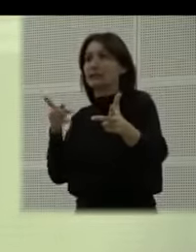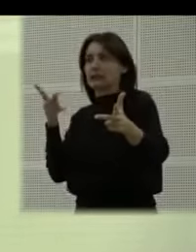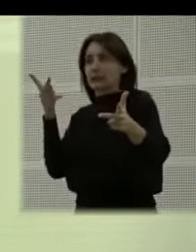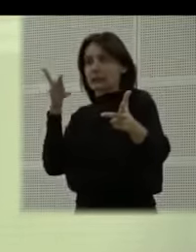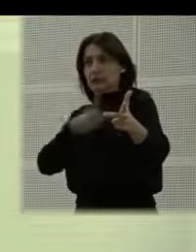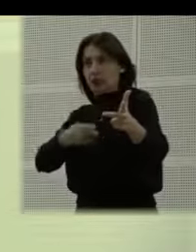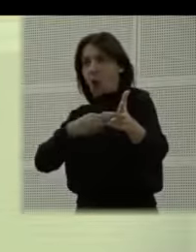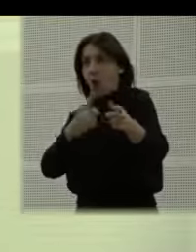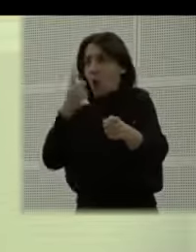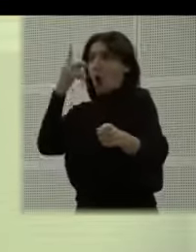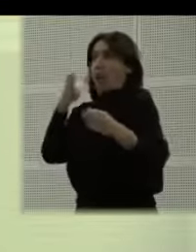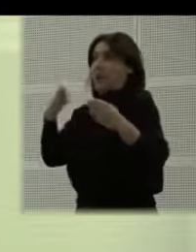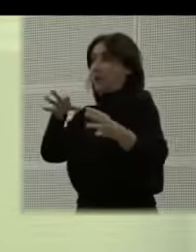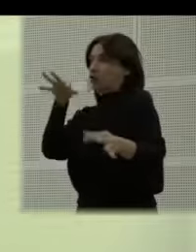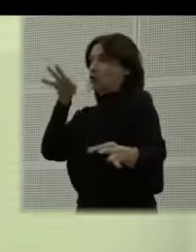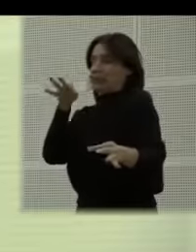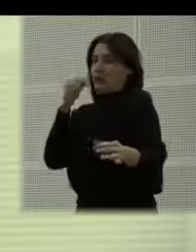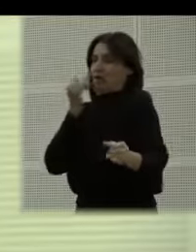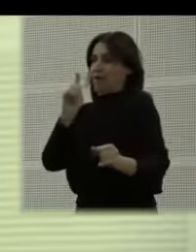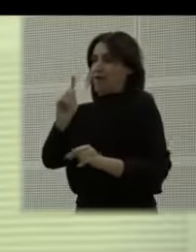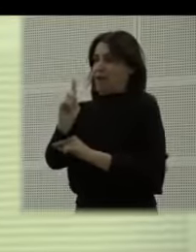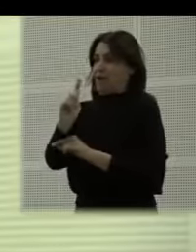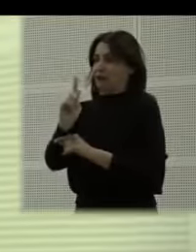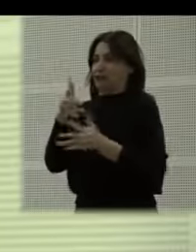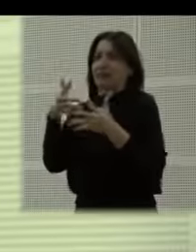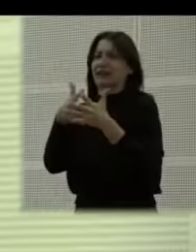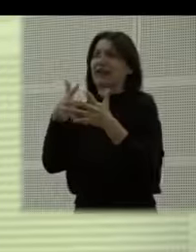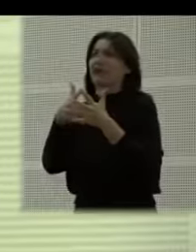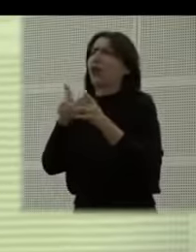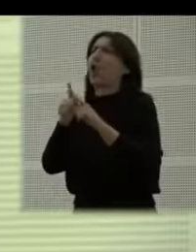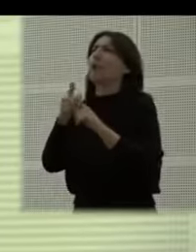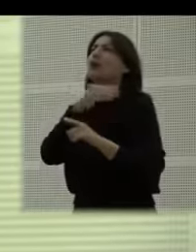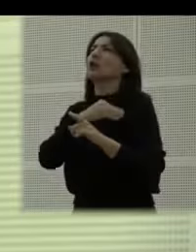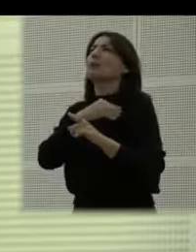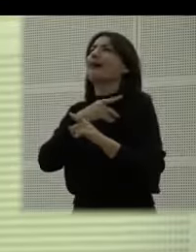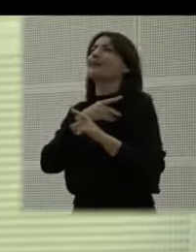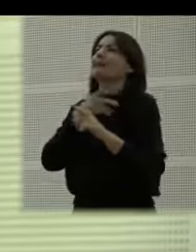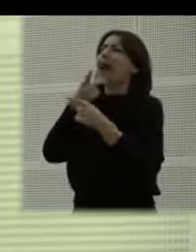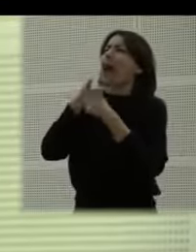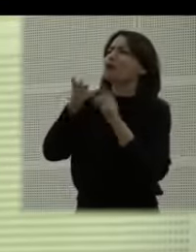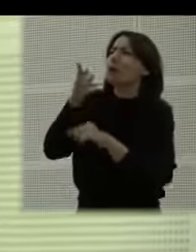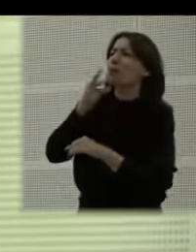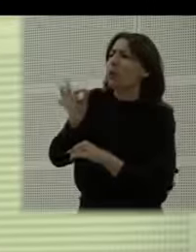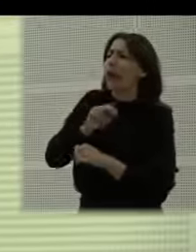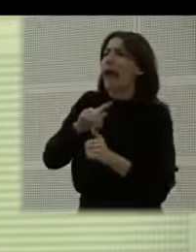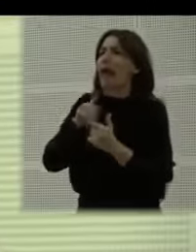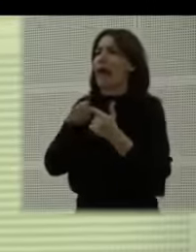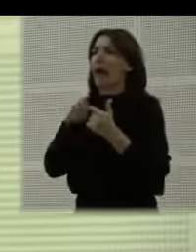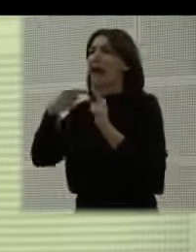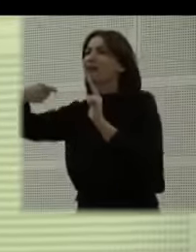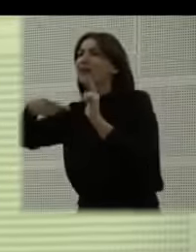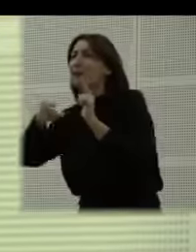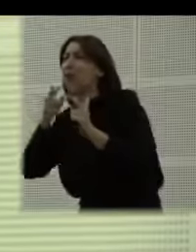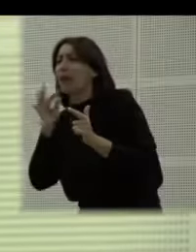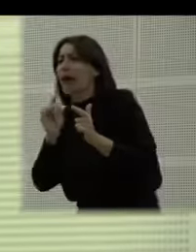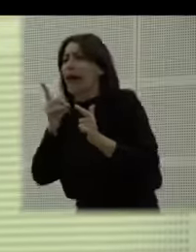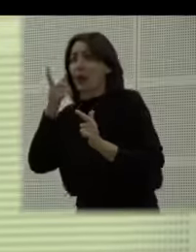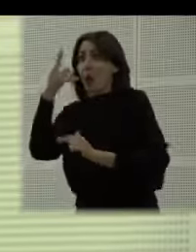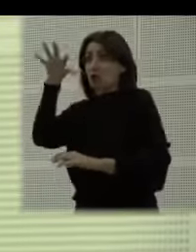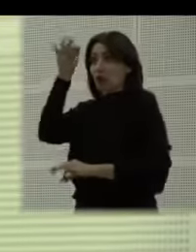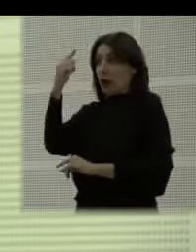davvero difficile, perché come quando ti chiedono qual è la canzone più bella, qual è il film più bello,